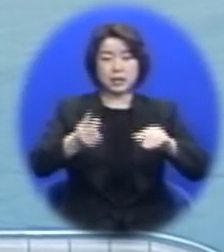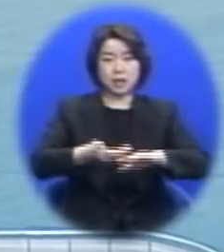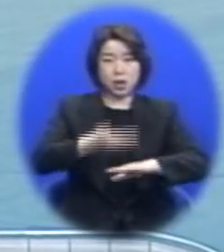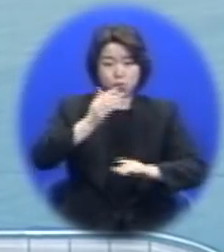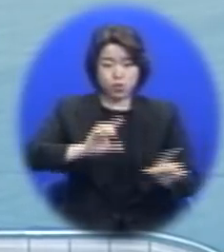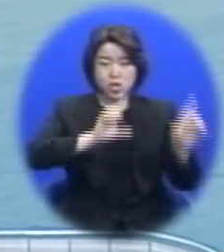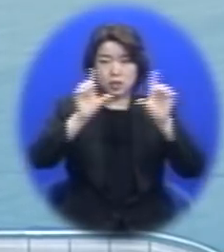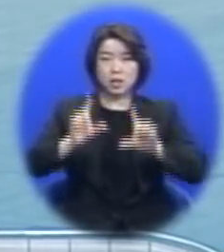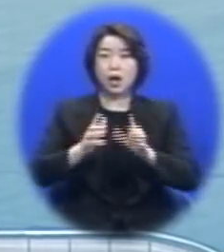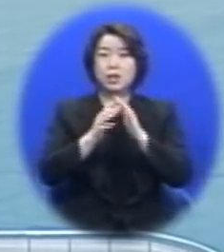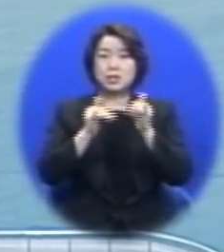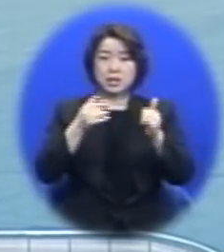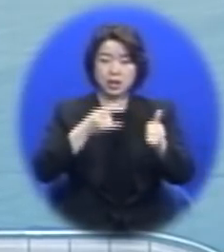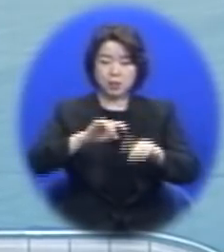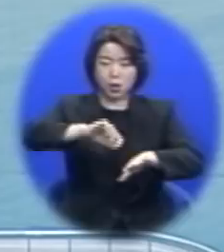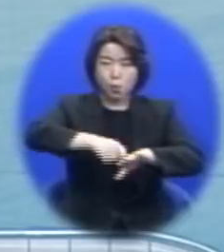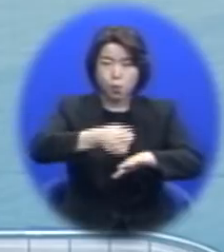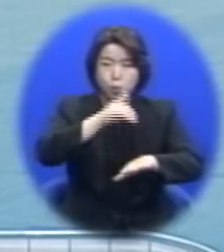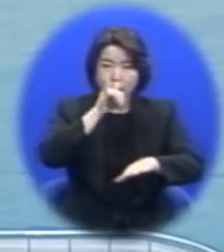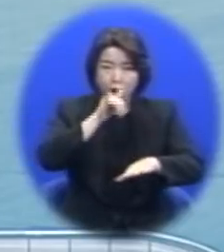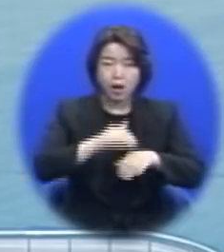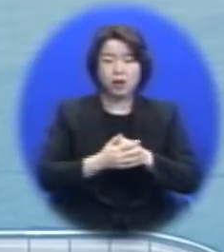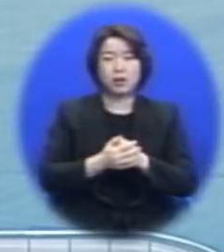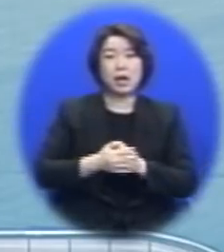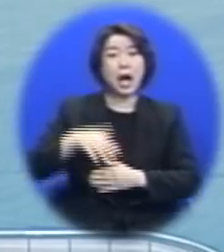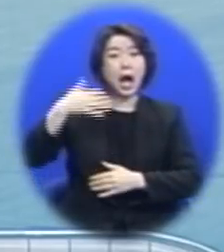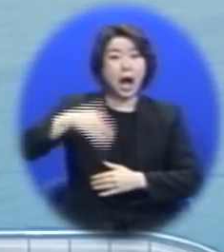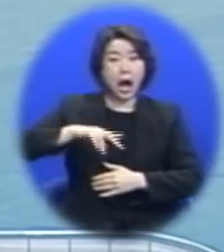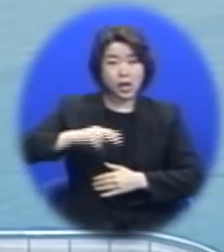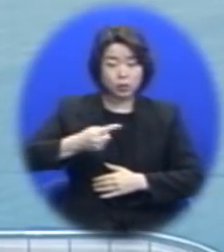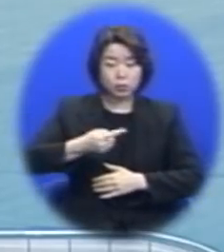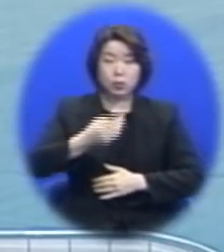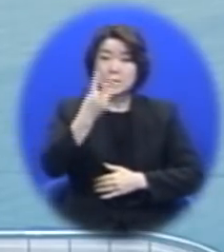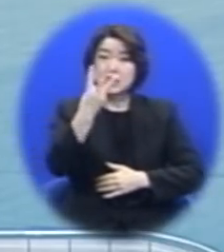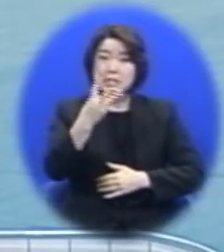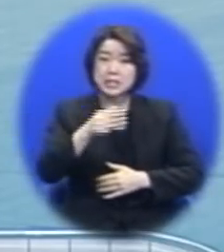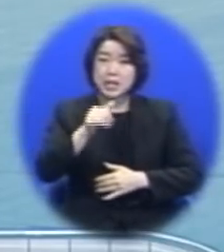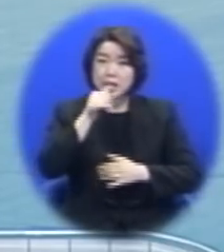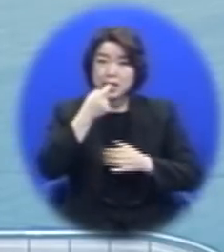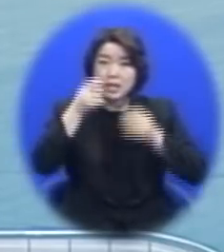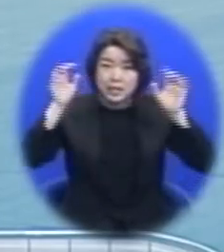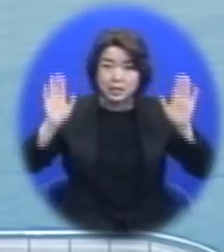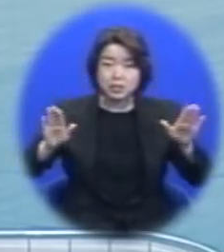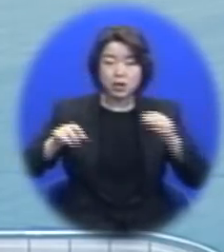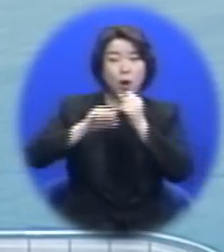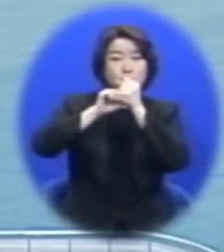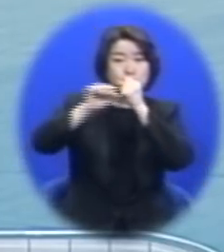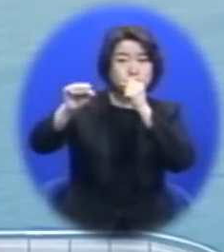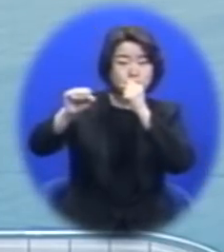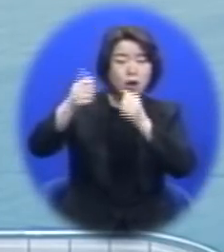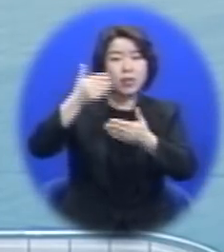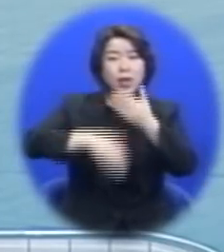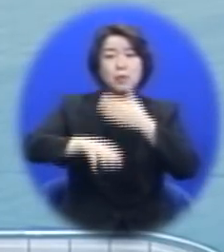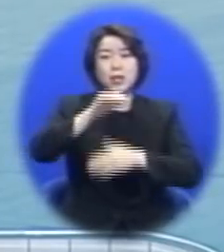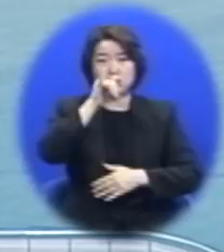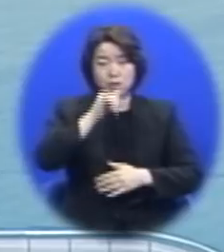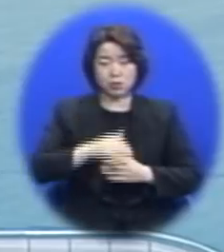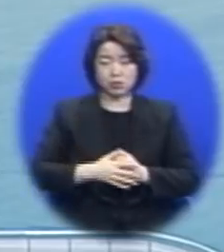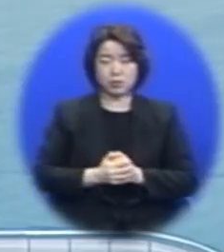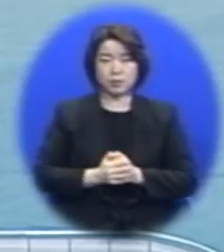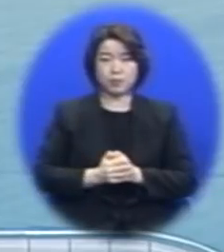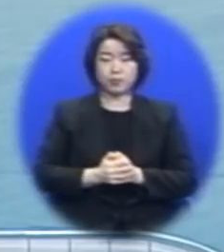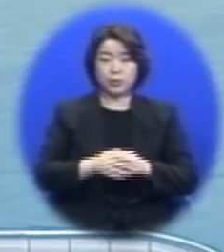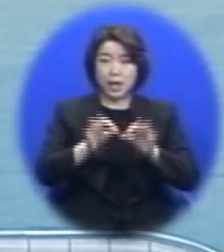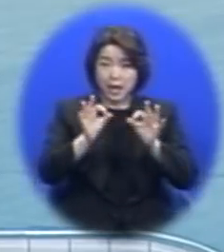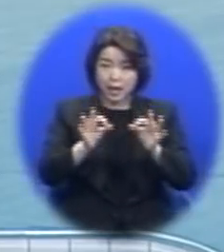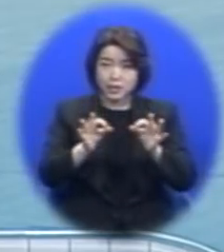사는 사람들에게 화가 있다. 아직도 새 천사가 불어야 할 나팔 소리가 남아있다.